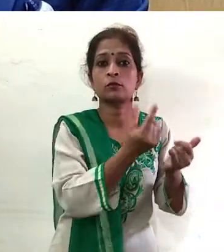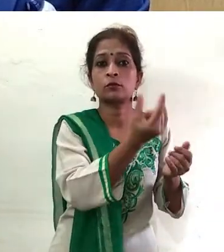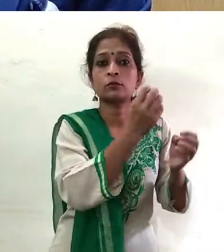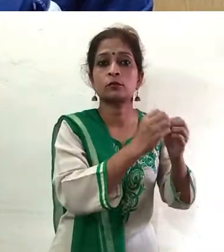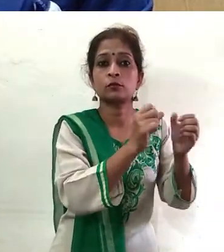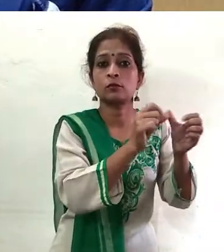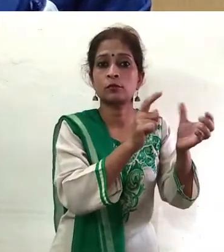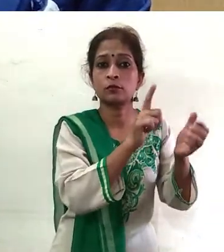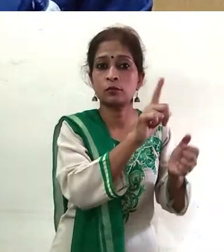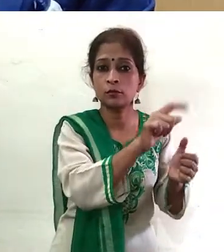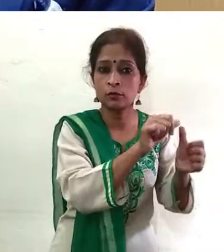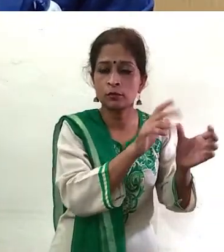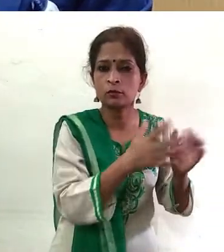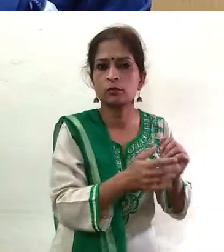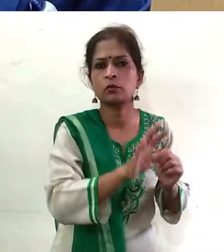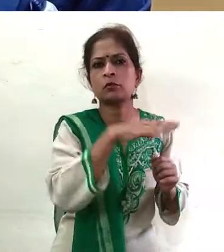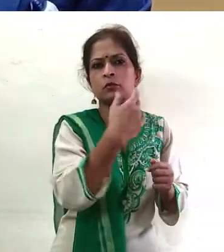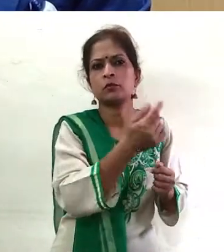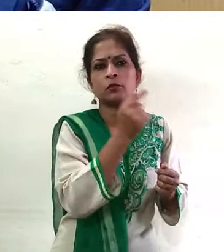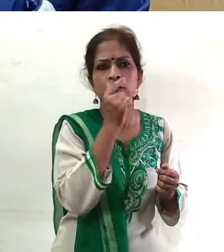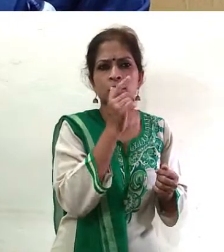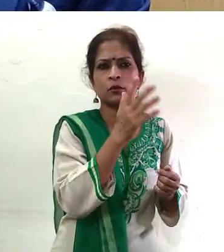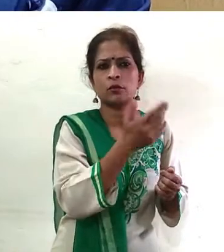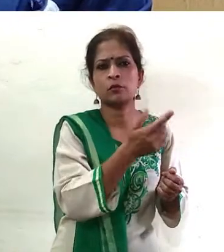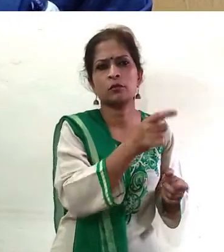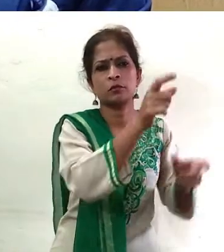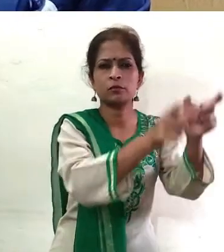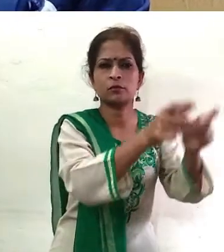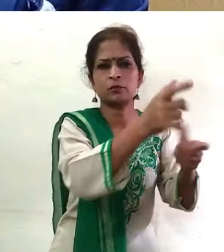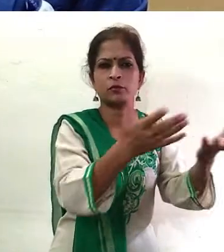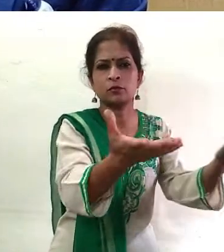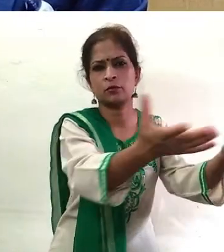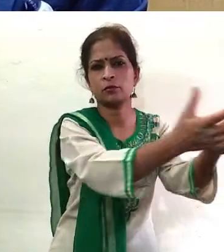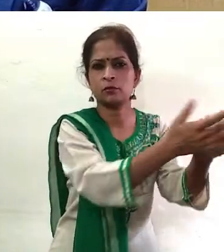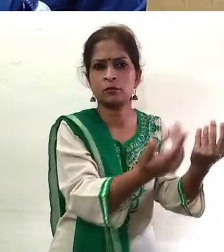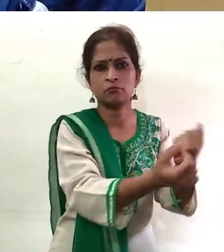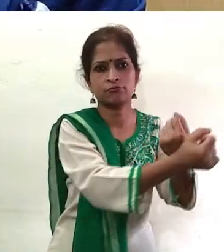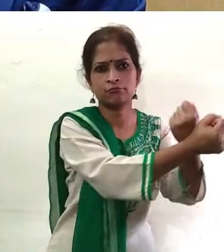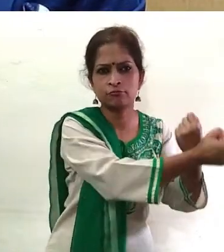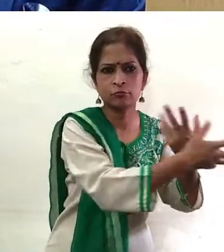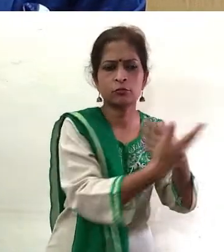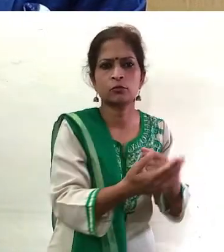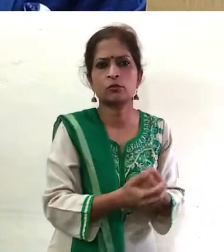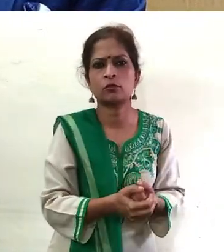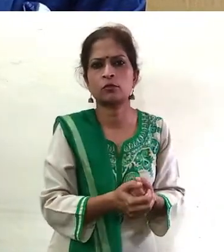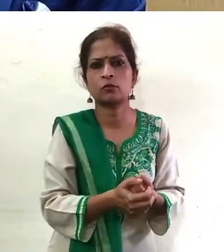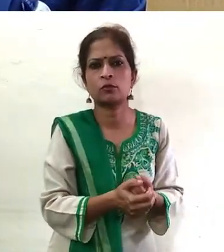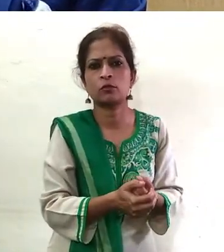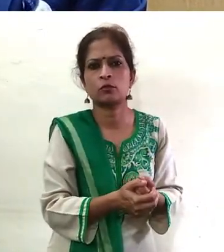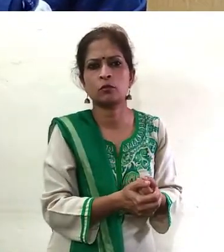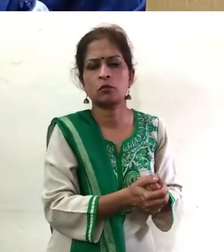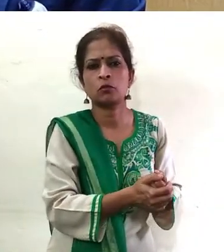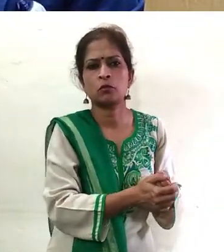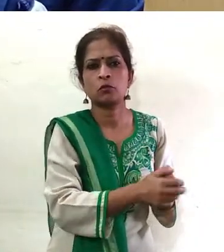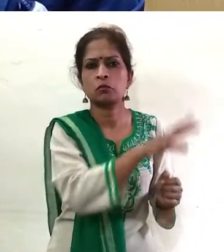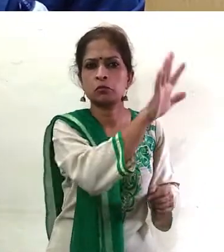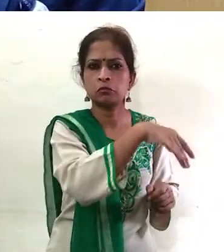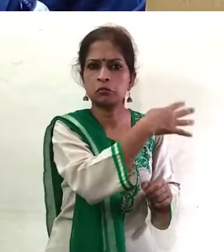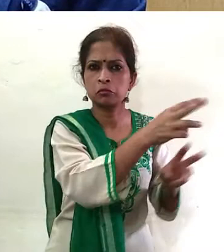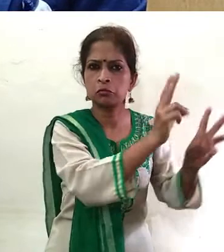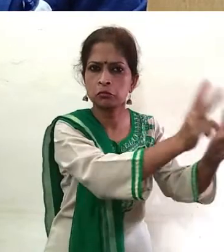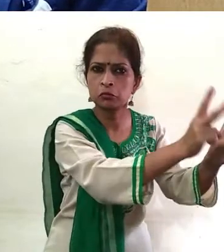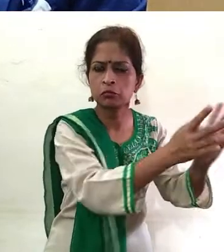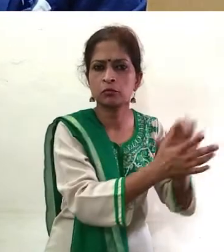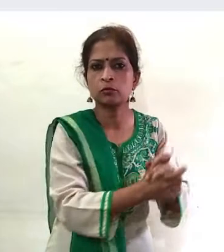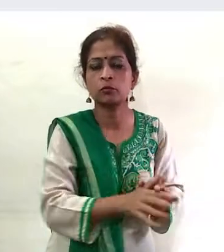उनके बेटे-बेटियों को और परिजनों को विष्णु एवं परिजनों को और यातनाएं दी दूसरी